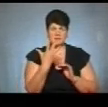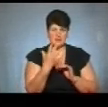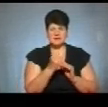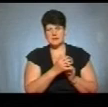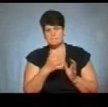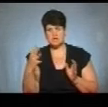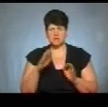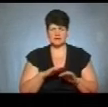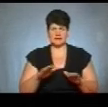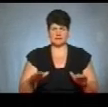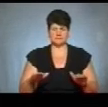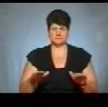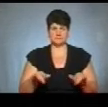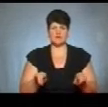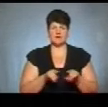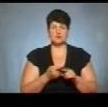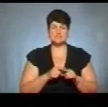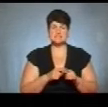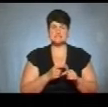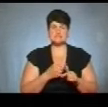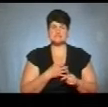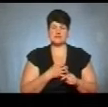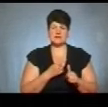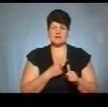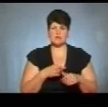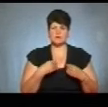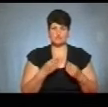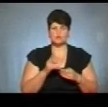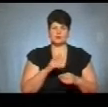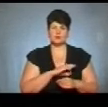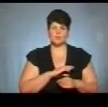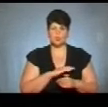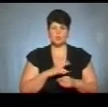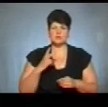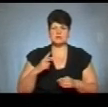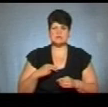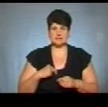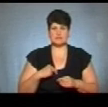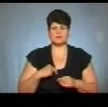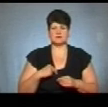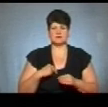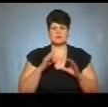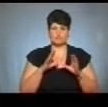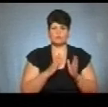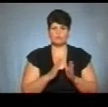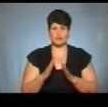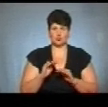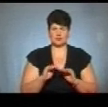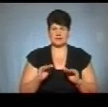більше дітей. Також це звання присвоюють матерям, які виховують усиновлених у встановленому законом порядку